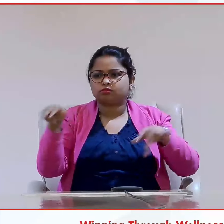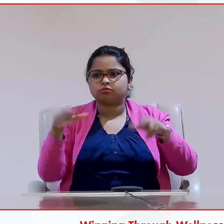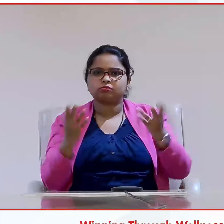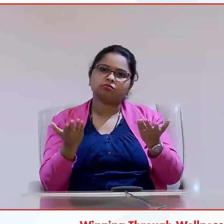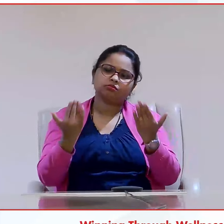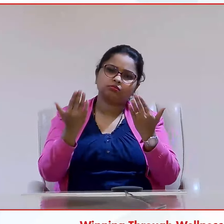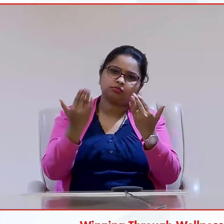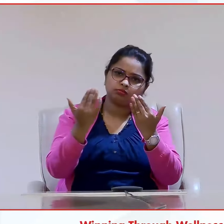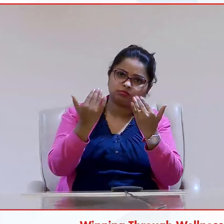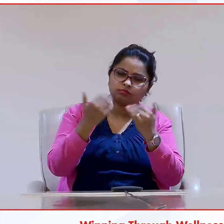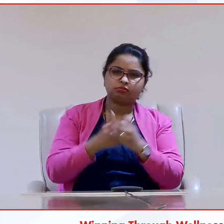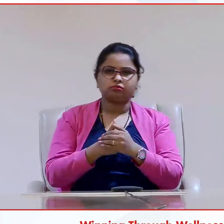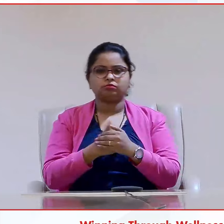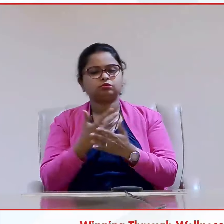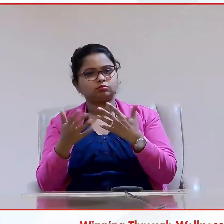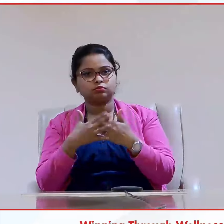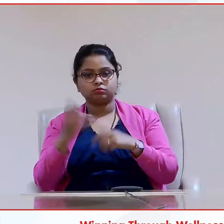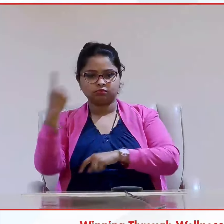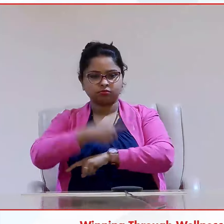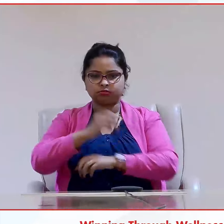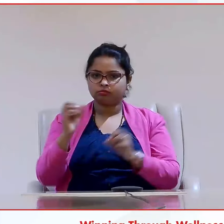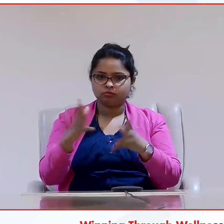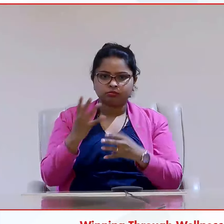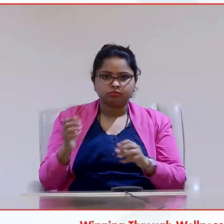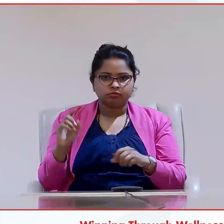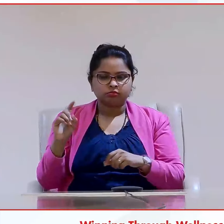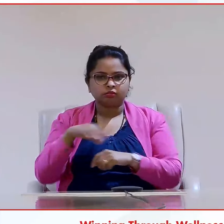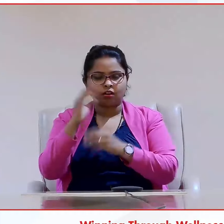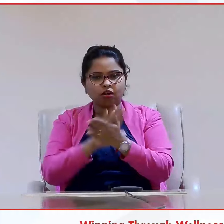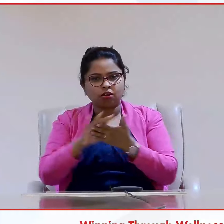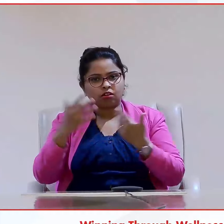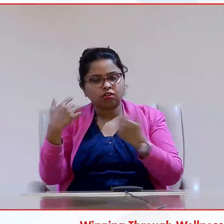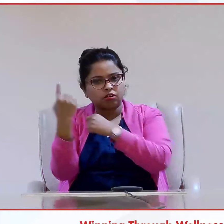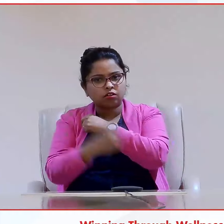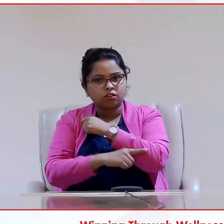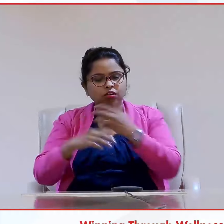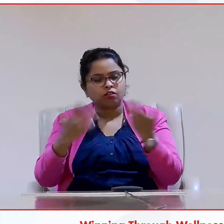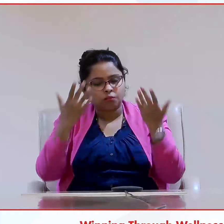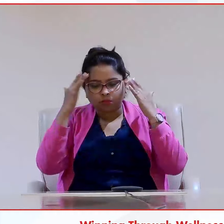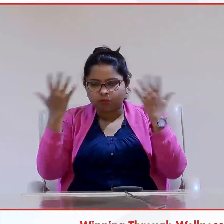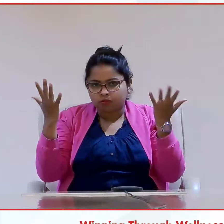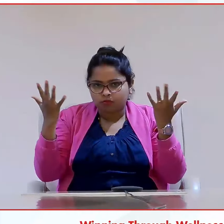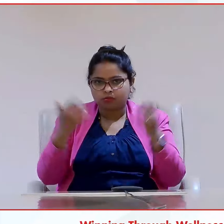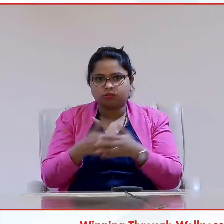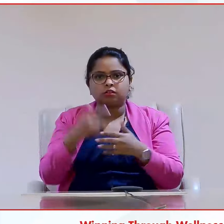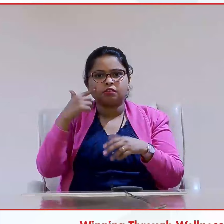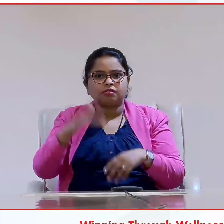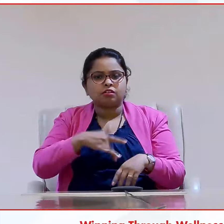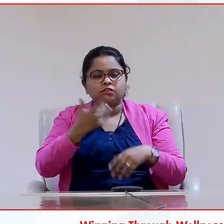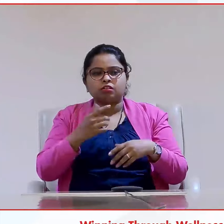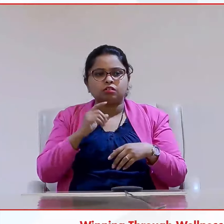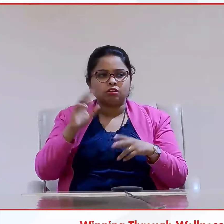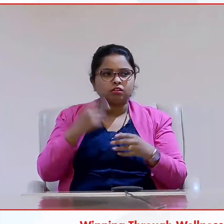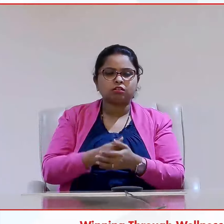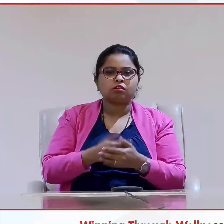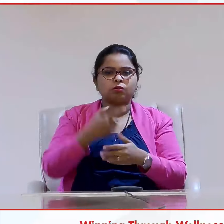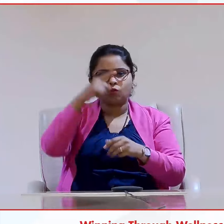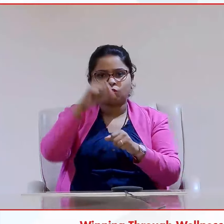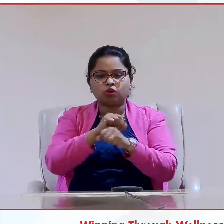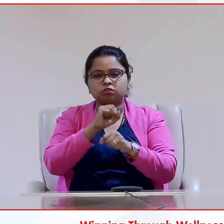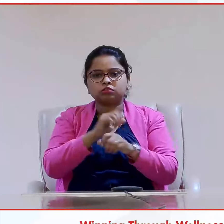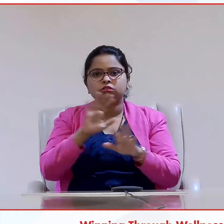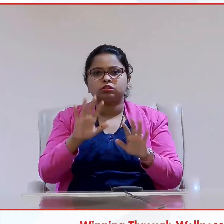कई बार कभी दिन शुरू हुआ, कभी खत्म हुआ, हमें पता ही नहीं चलता, राइट? वी फील लाइक वी डोंट इवन रियलाइज. लाइक एट अ वर्कशॉप